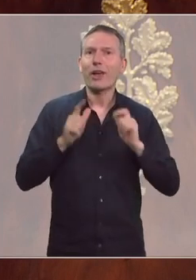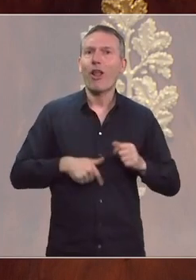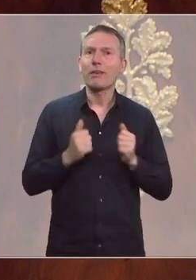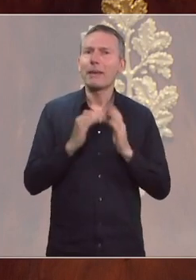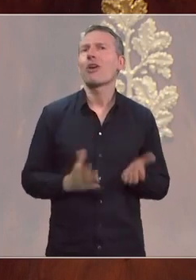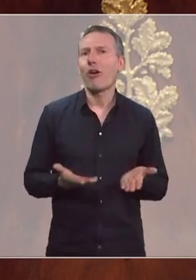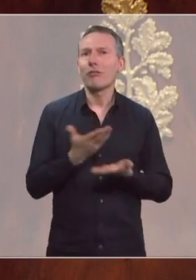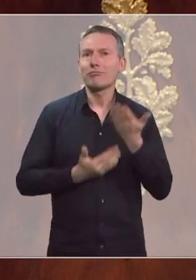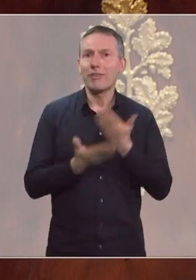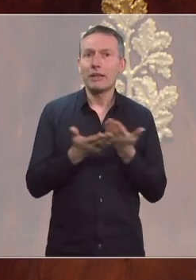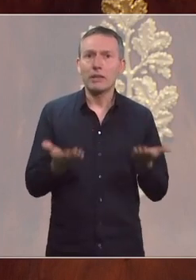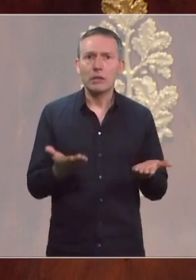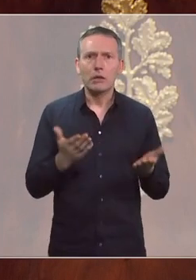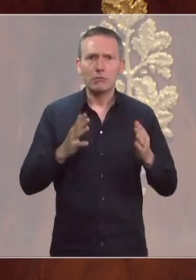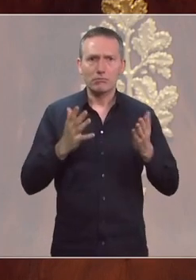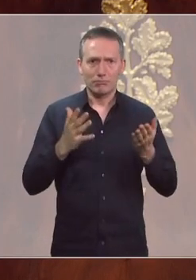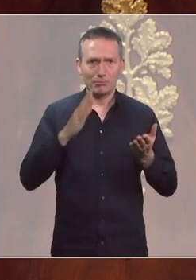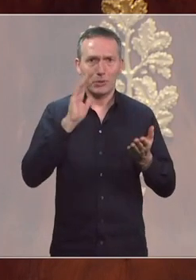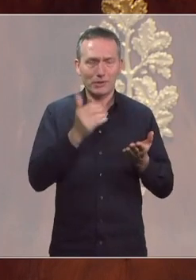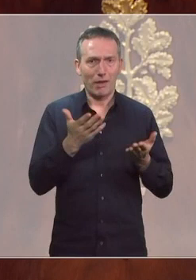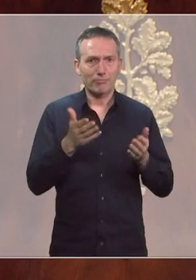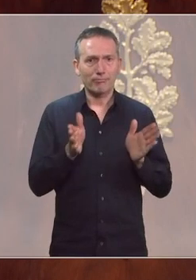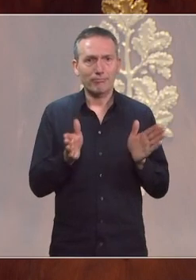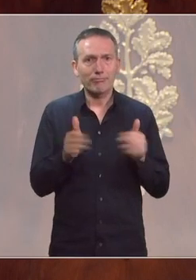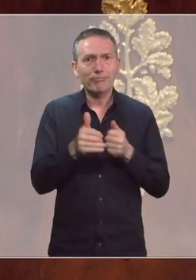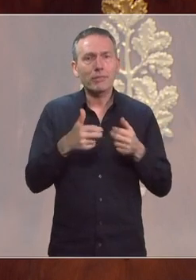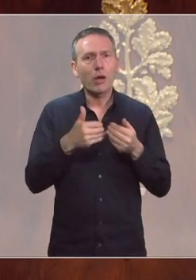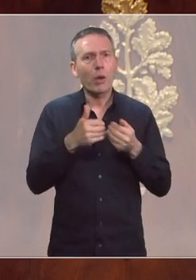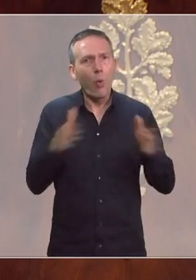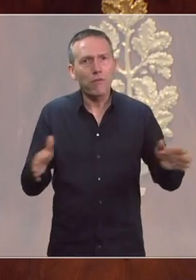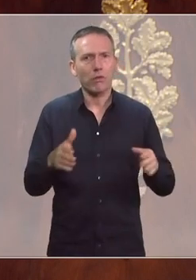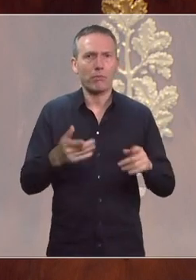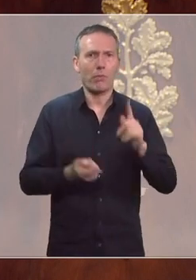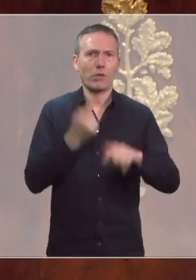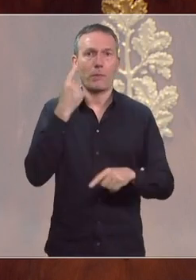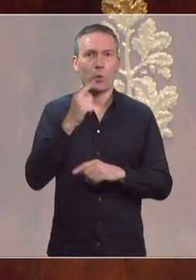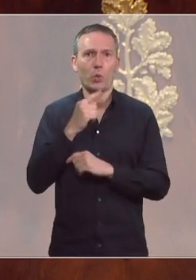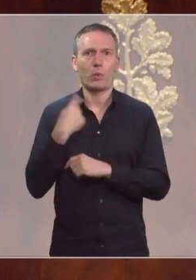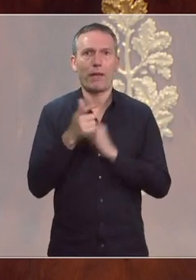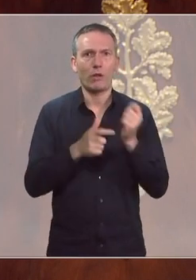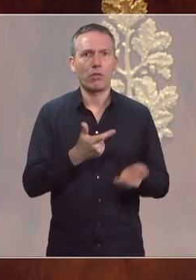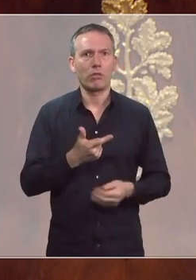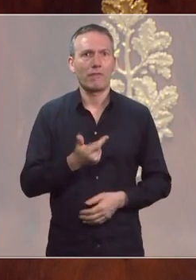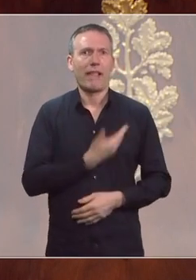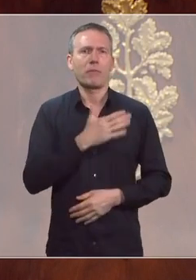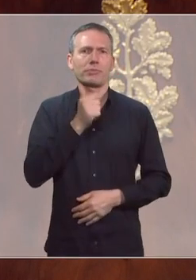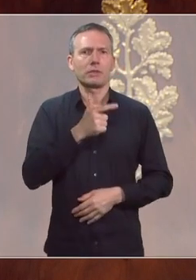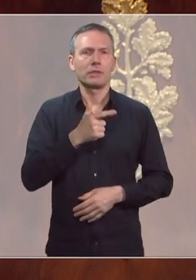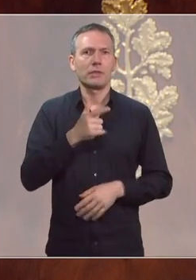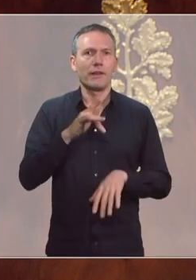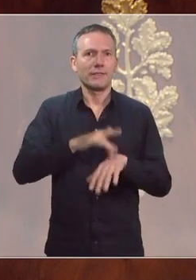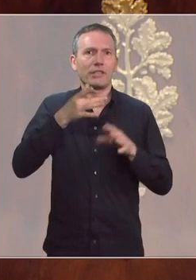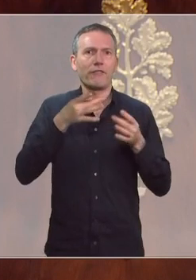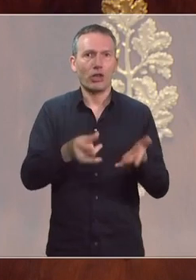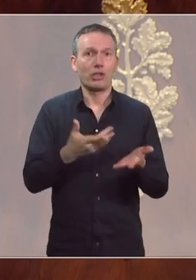eux. C'est pourquoi le déconfinement est une nécessité, d'abord pour les plus vulnérables. Et c'est en pensant à eux,